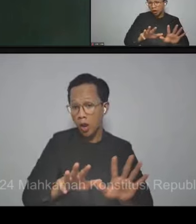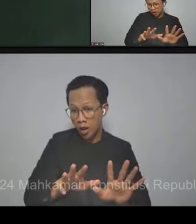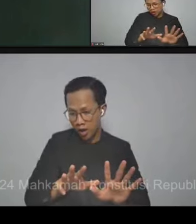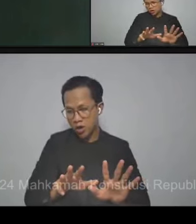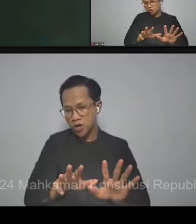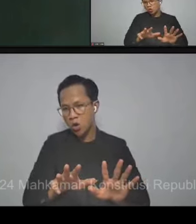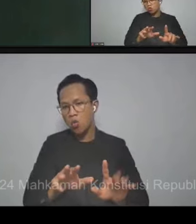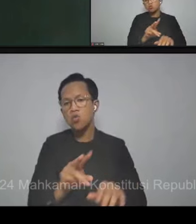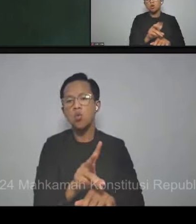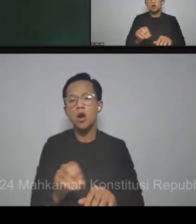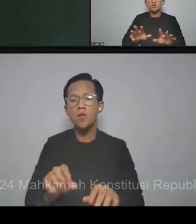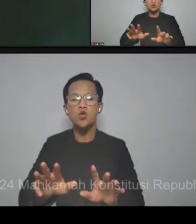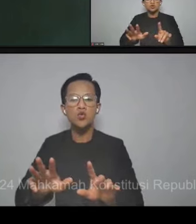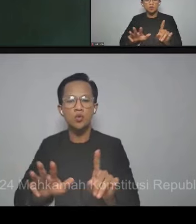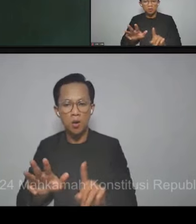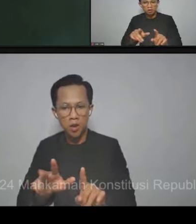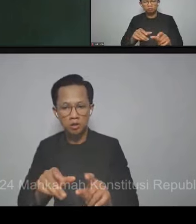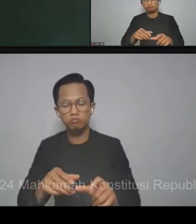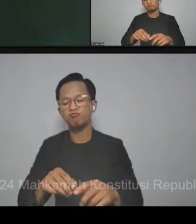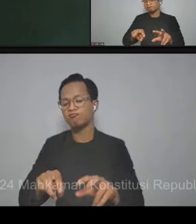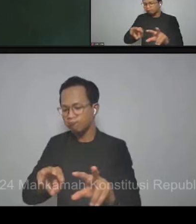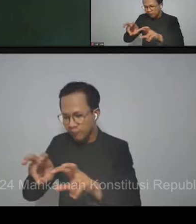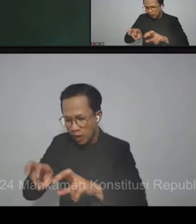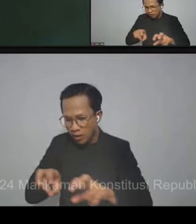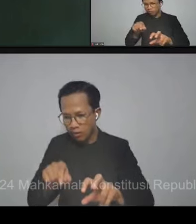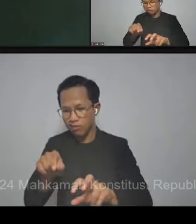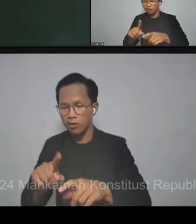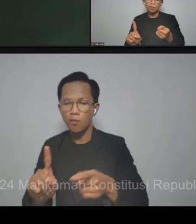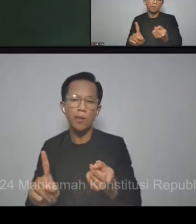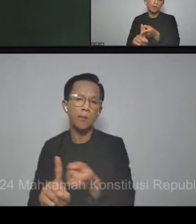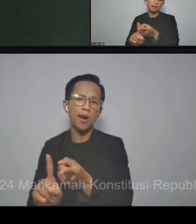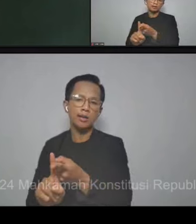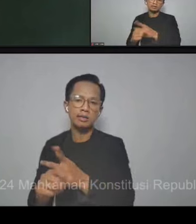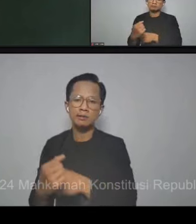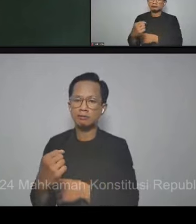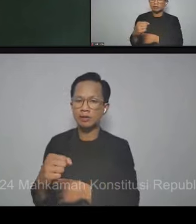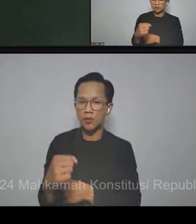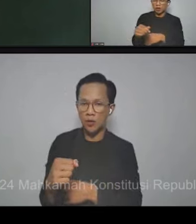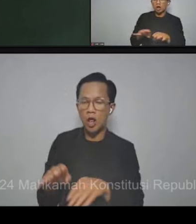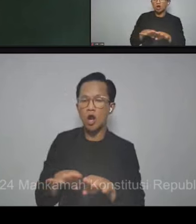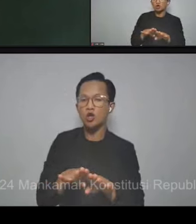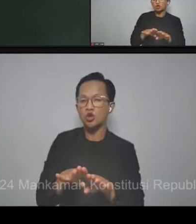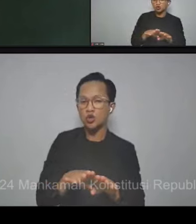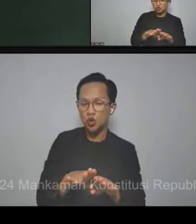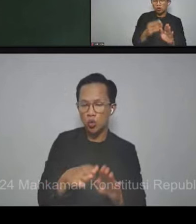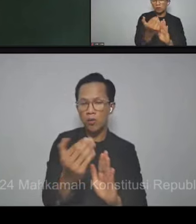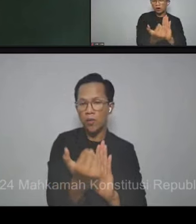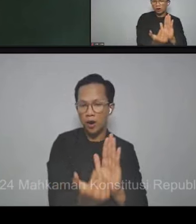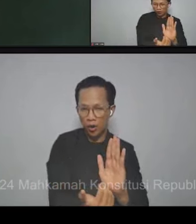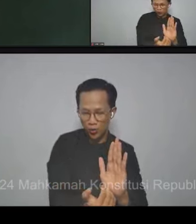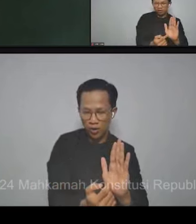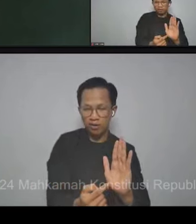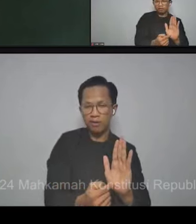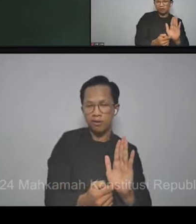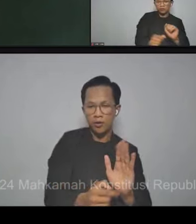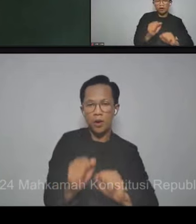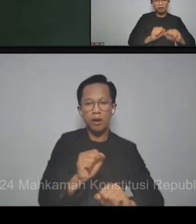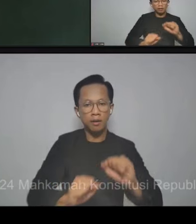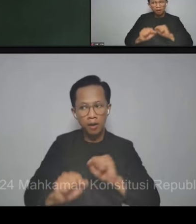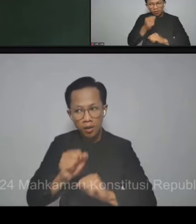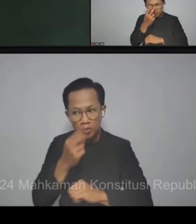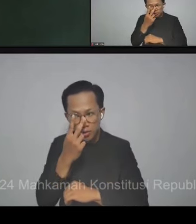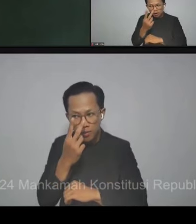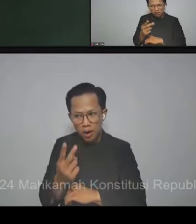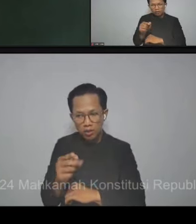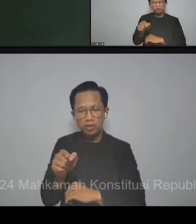penyelidikan tidak boleh ada upaya paksa hal ini sejalan dengan hakikat proses penyelidikan itu sendiri yang merupakan kegiatan untuk memastikan ada tidaknya